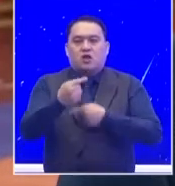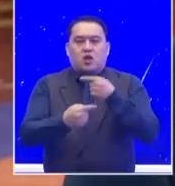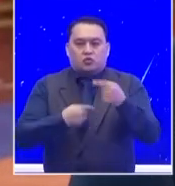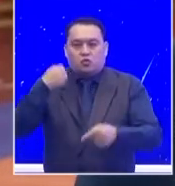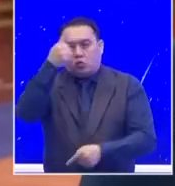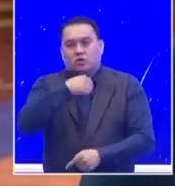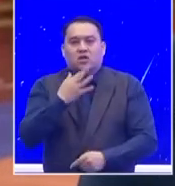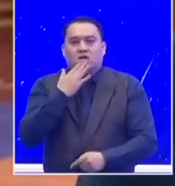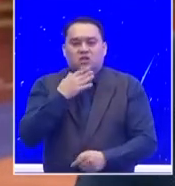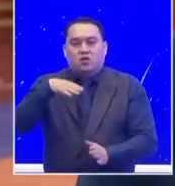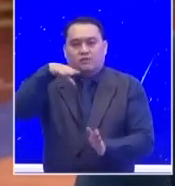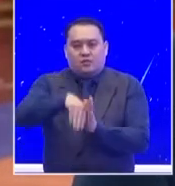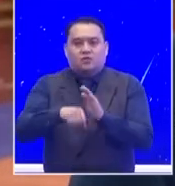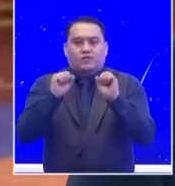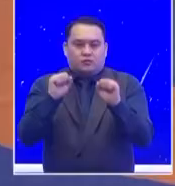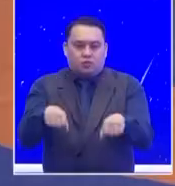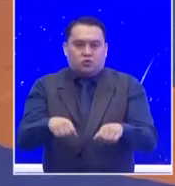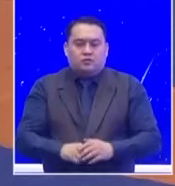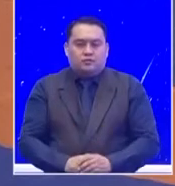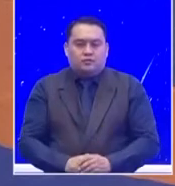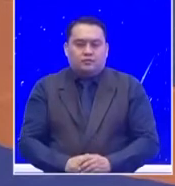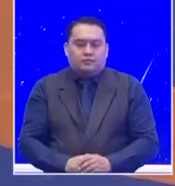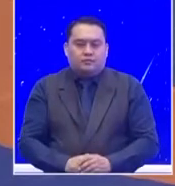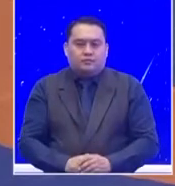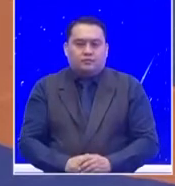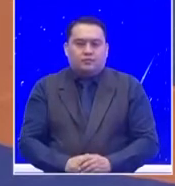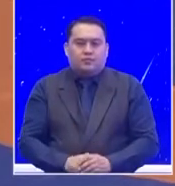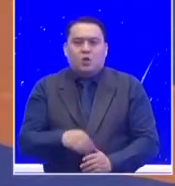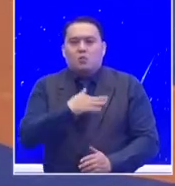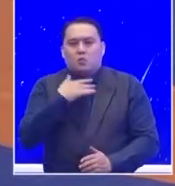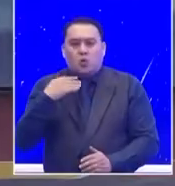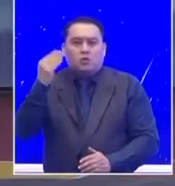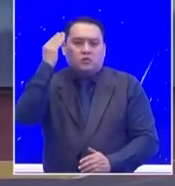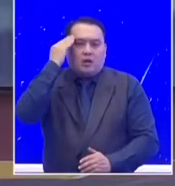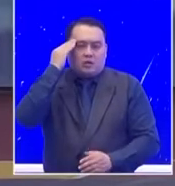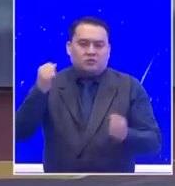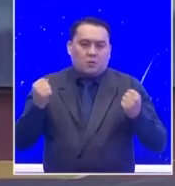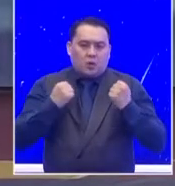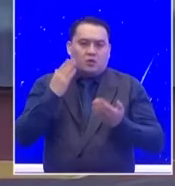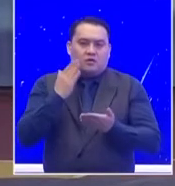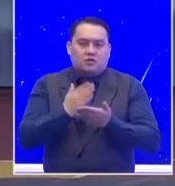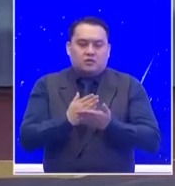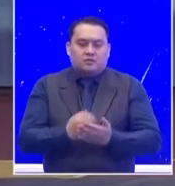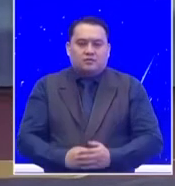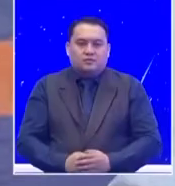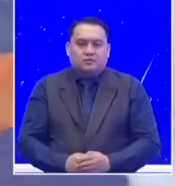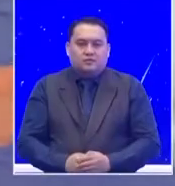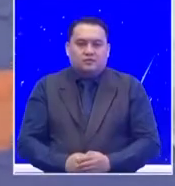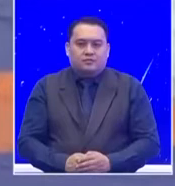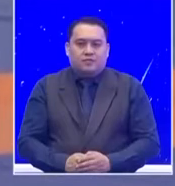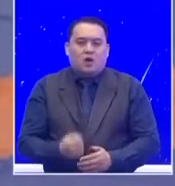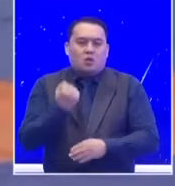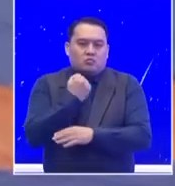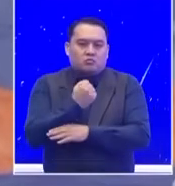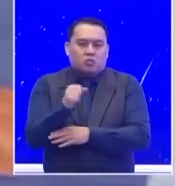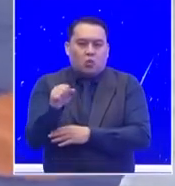национальную сборную команду они в книгу войдут уже. Среди участников много перспективных спортсменов. В их числе талдыкурганец Аян Курмангалиев. Призером